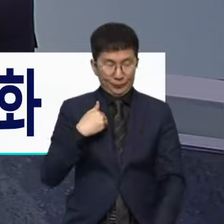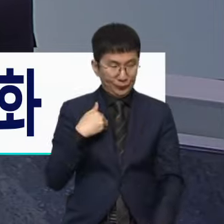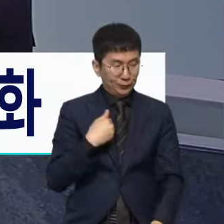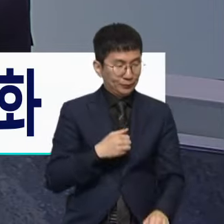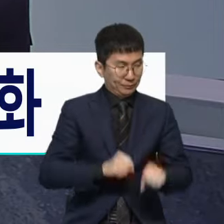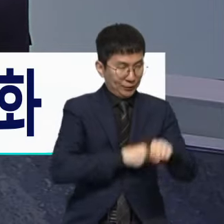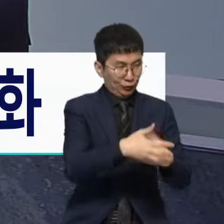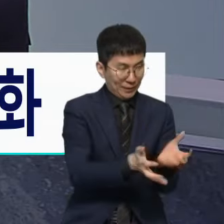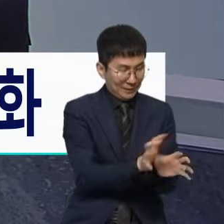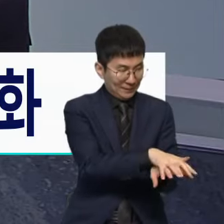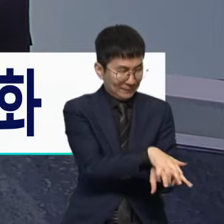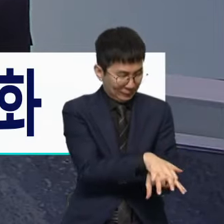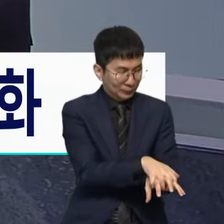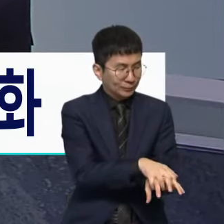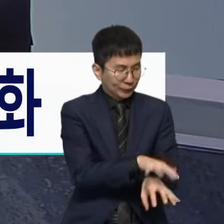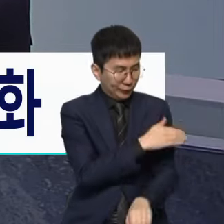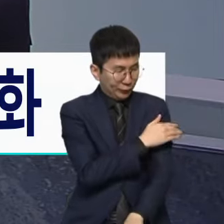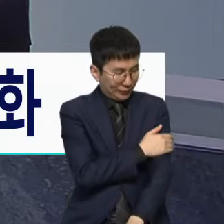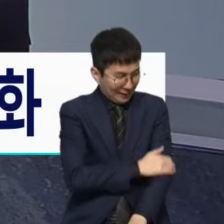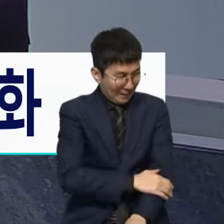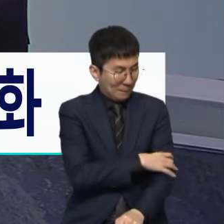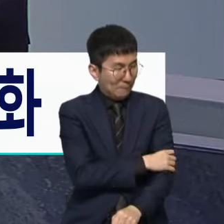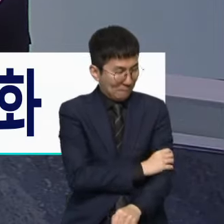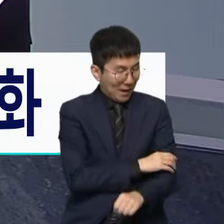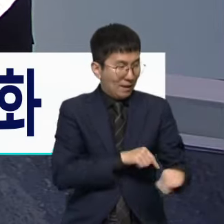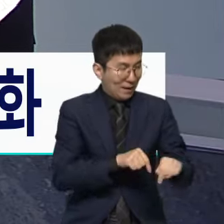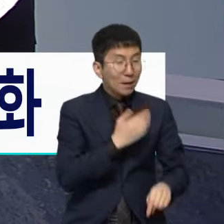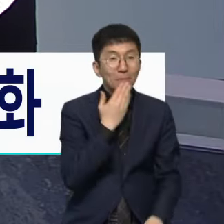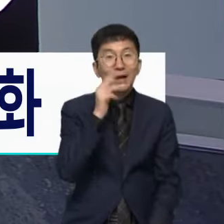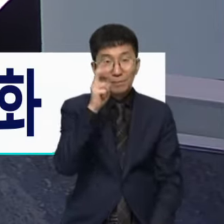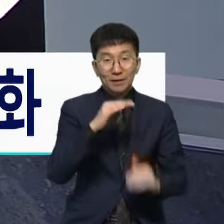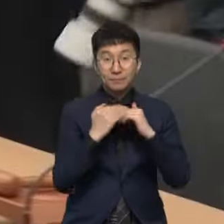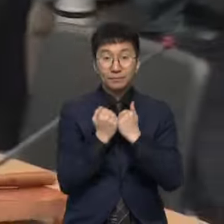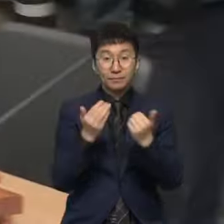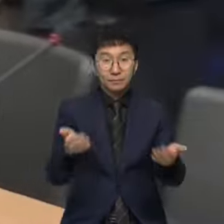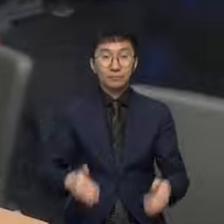더 강해질 걸로 보입니다. 정반석 기자 취재했습니다.